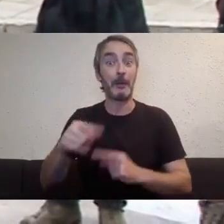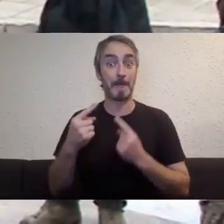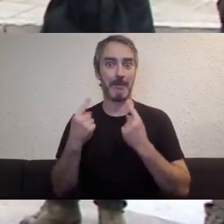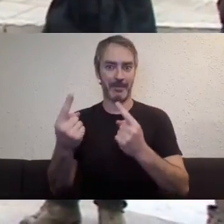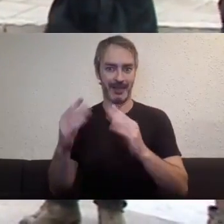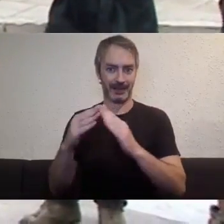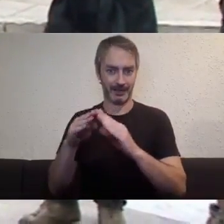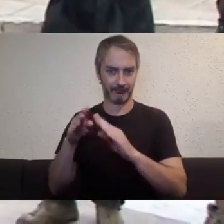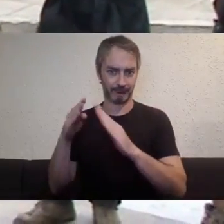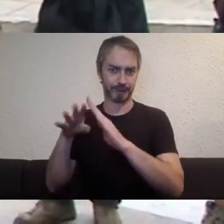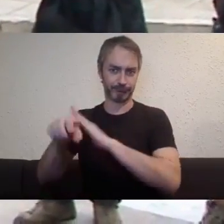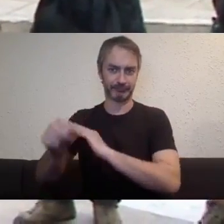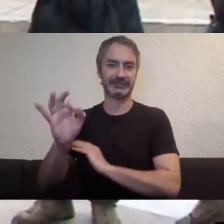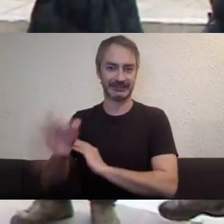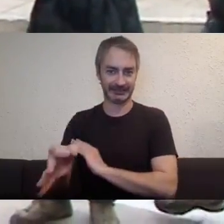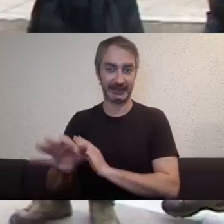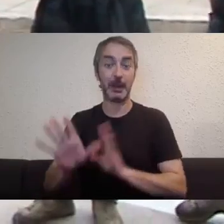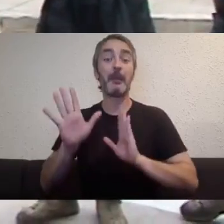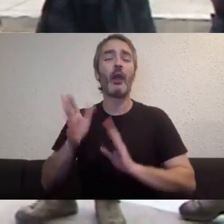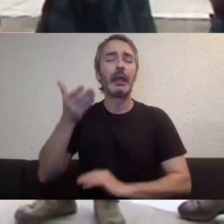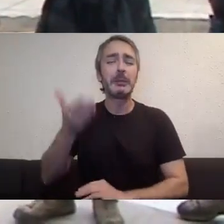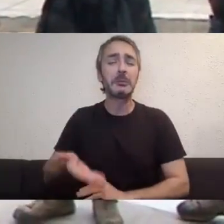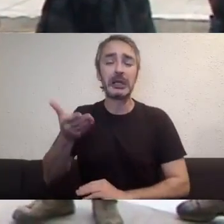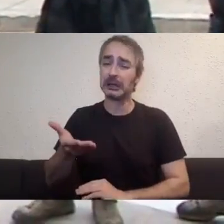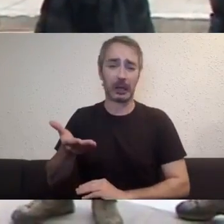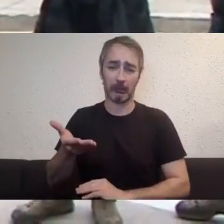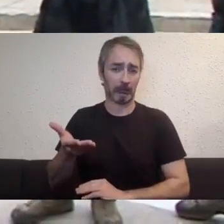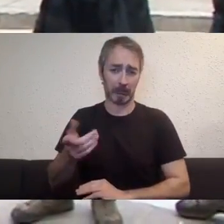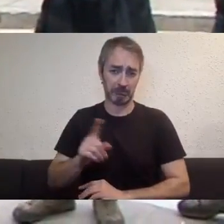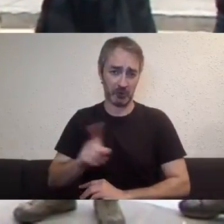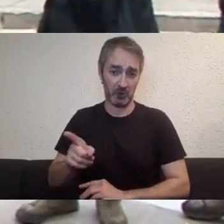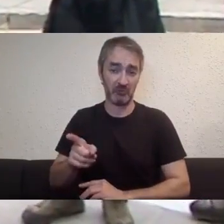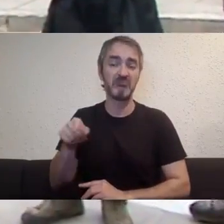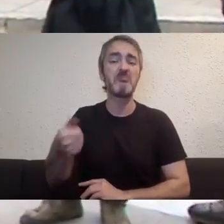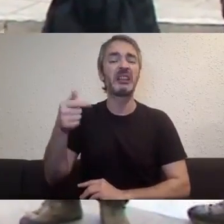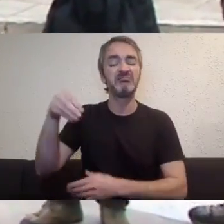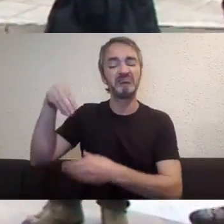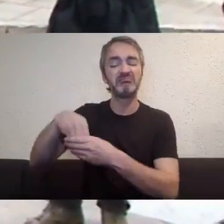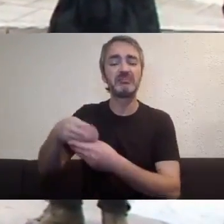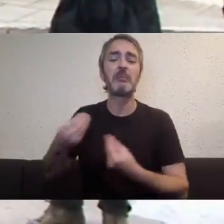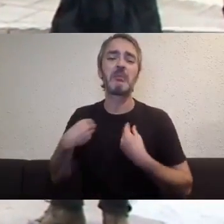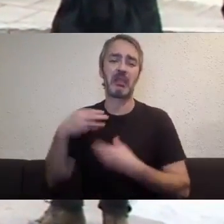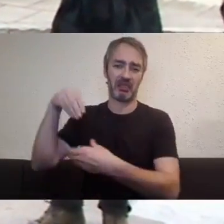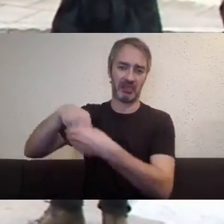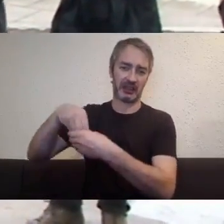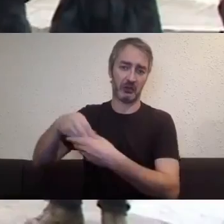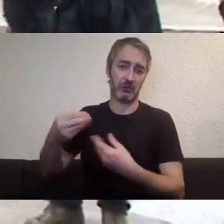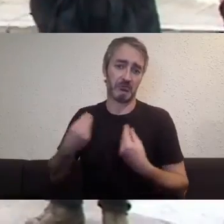tenir massa rellevància i res, bàsicament s'utilitzava com a